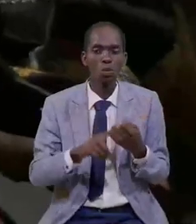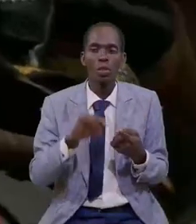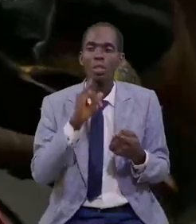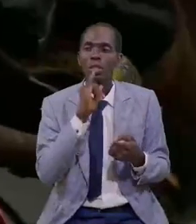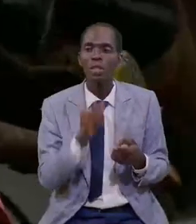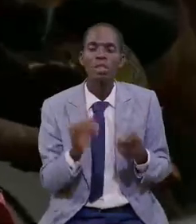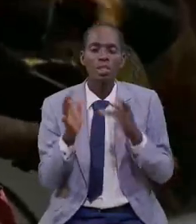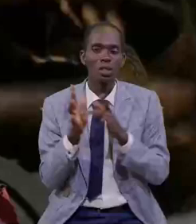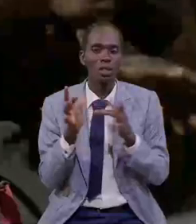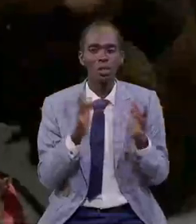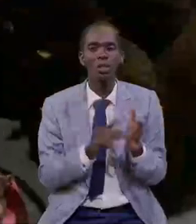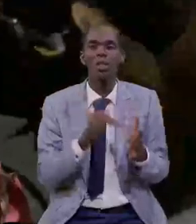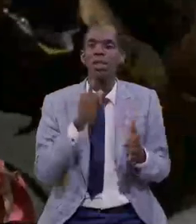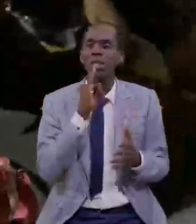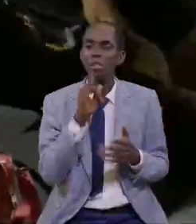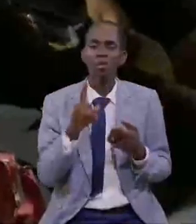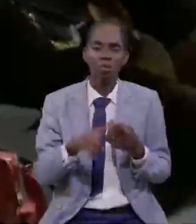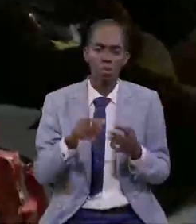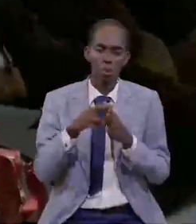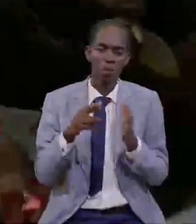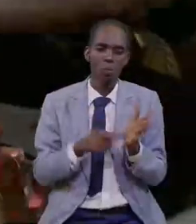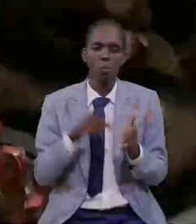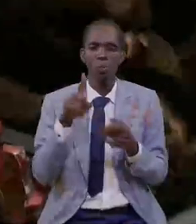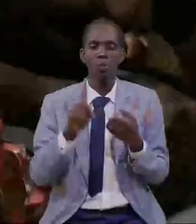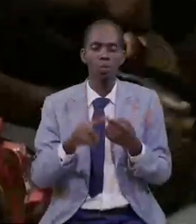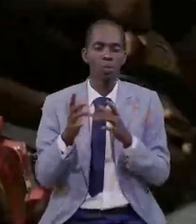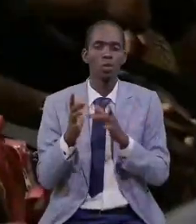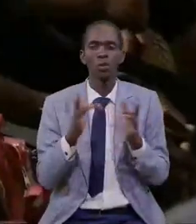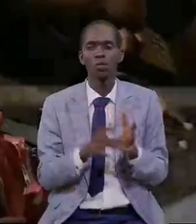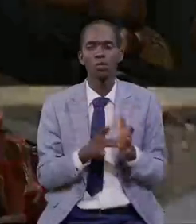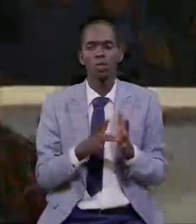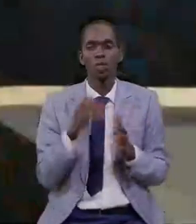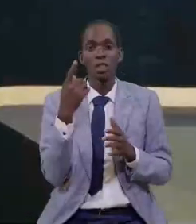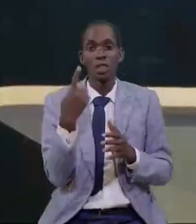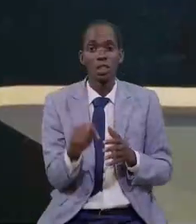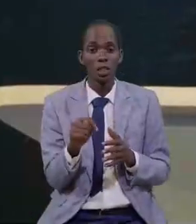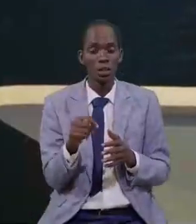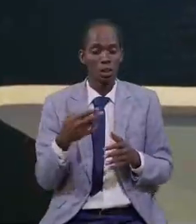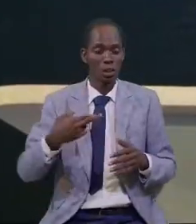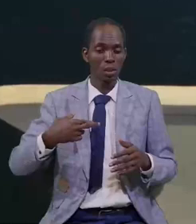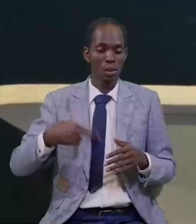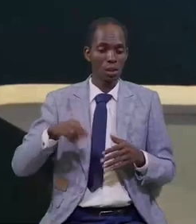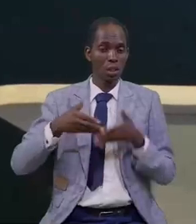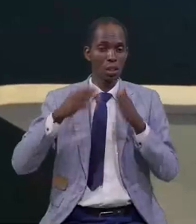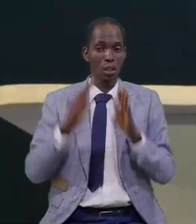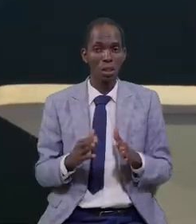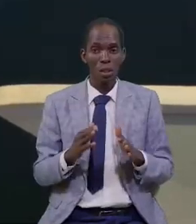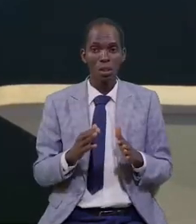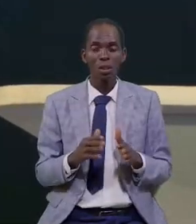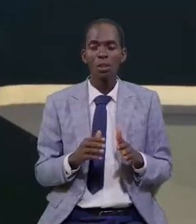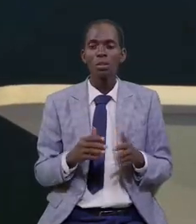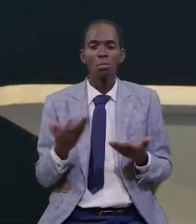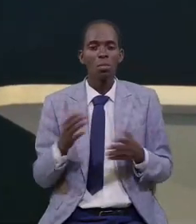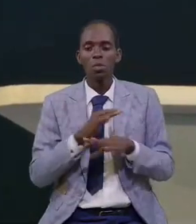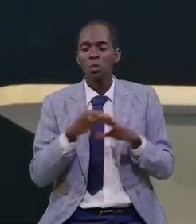j'ai dit c'est te reporter à Jésus c'est pharisiens il ne savait pas il ne savait